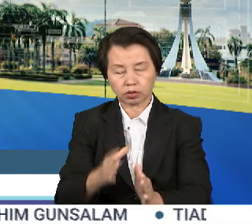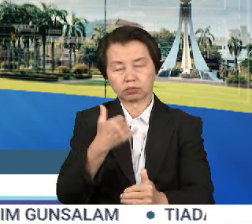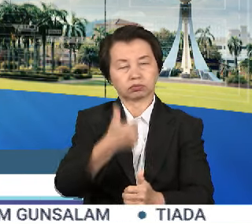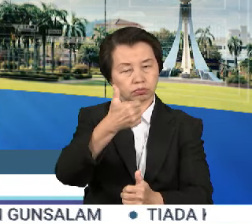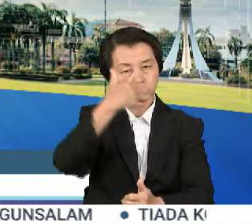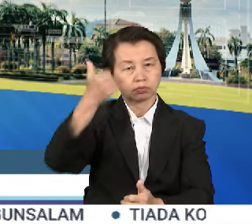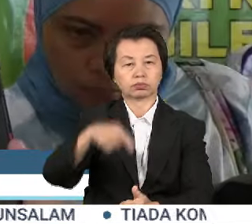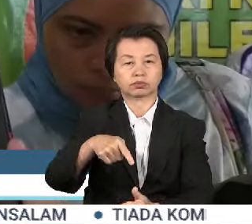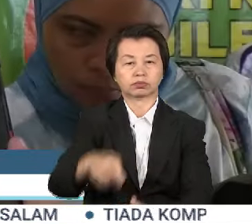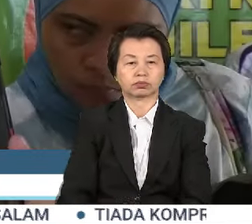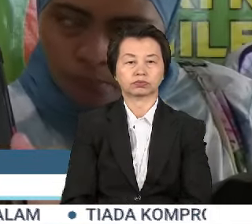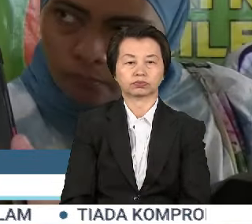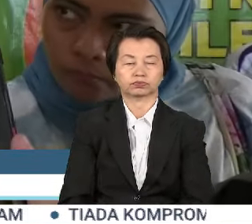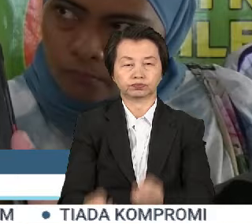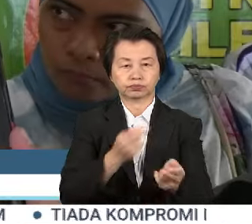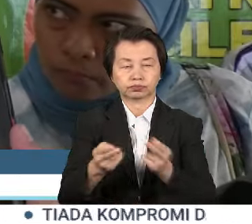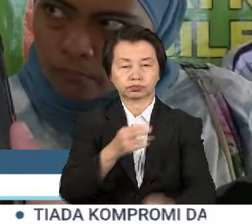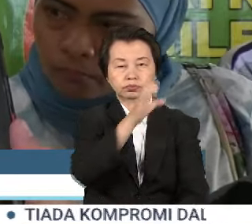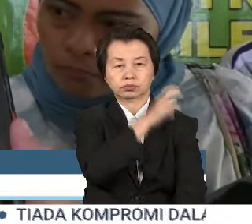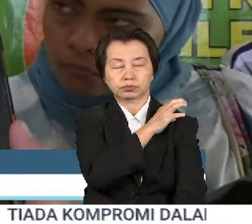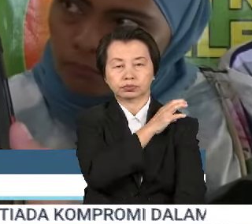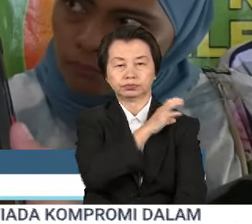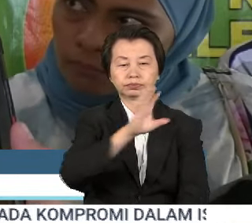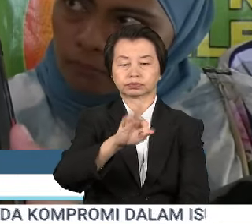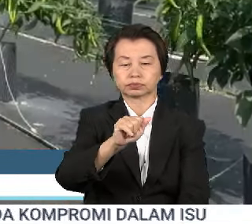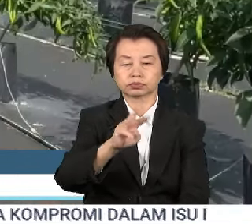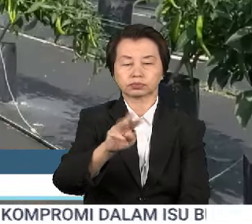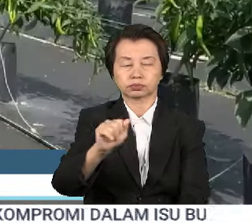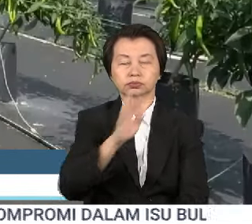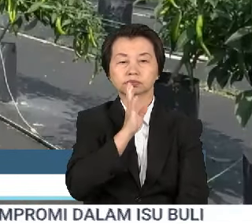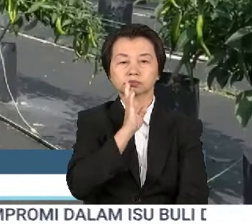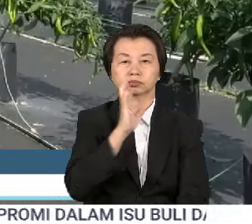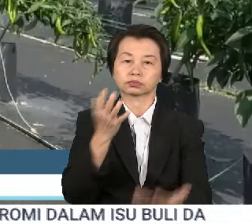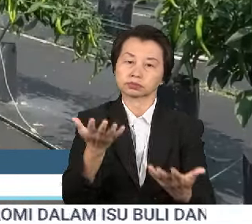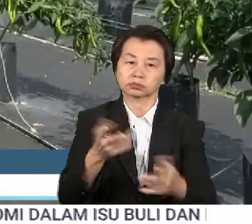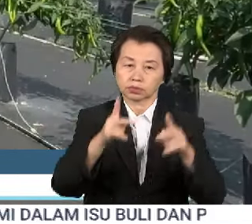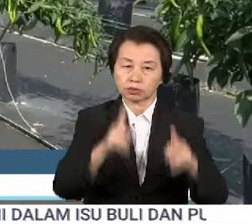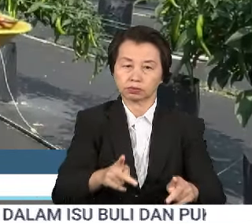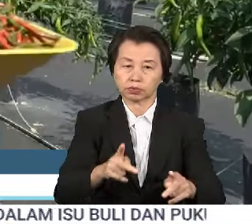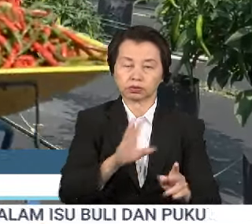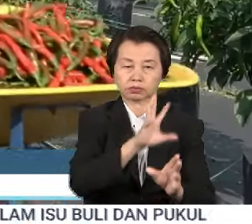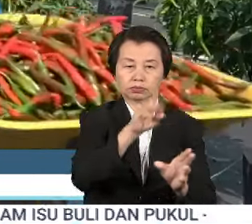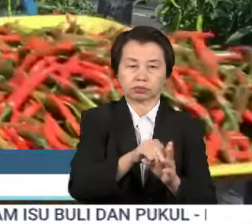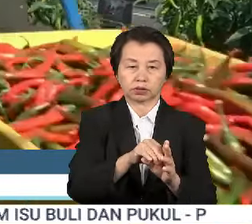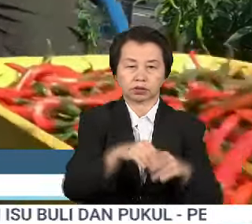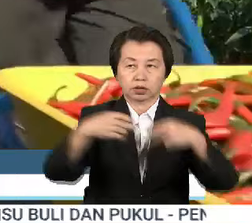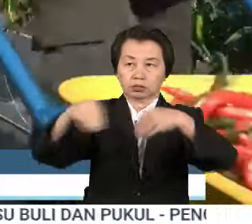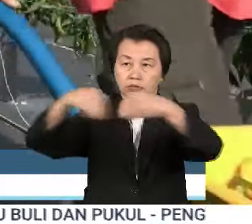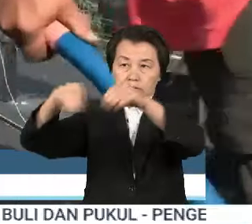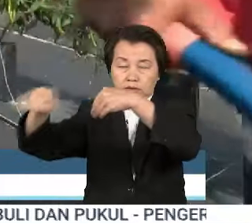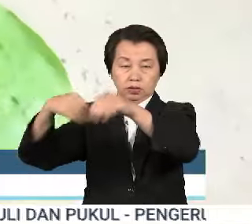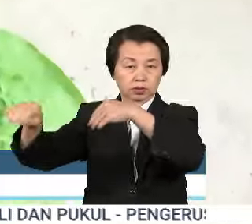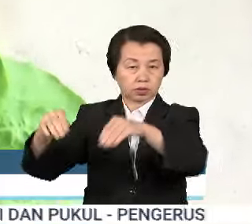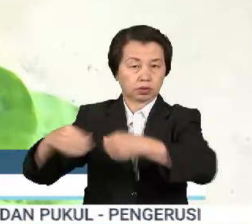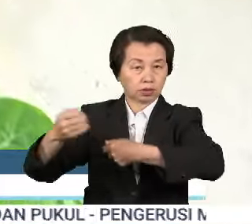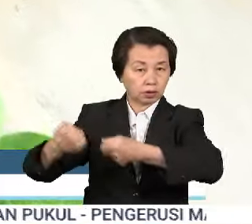efektif. Pengerusi FAMA Aminuddin Zulkifli berkata, meskipun pihaknya hanya terlibat pemasaran hasil tani,